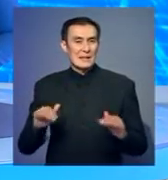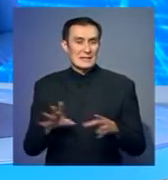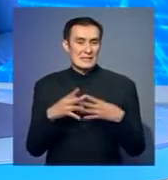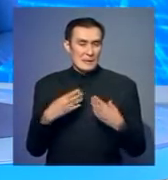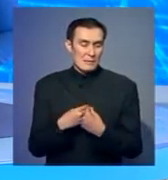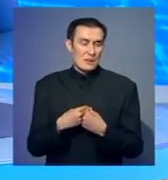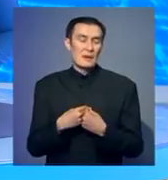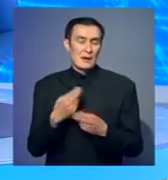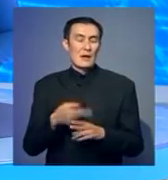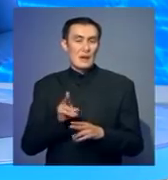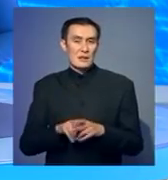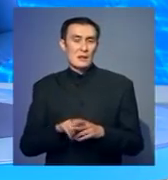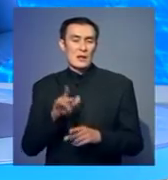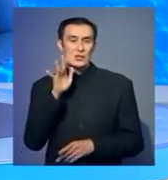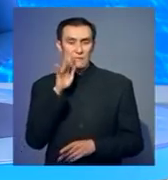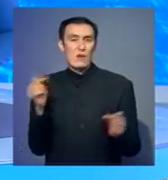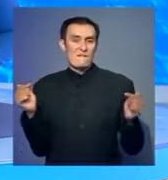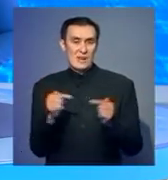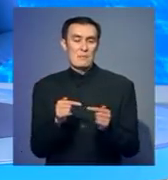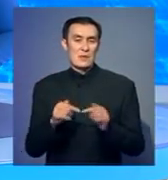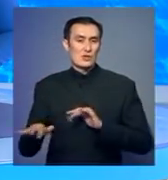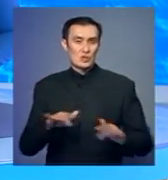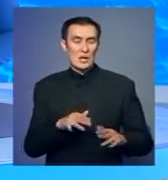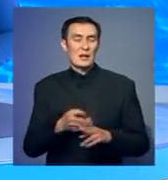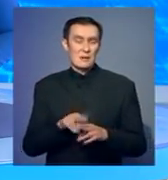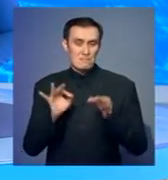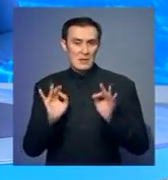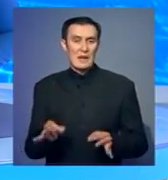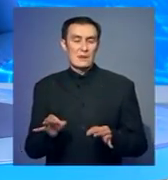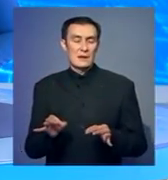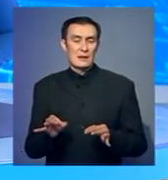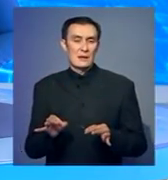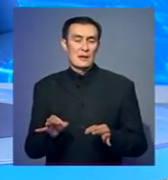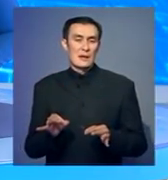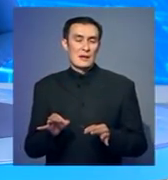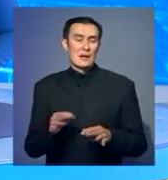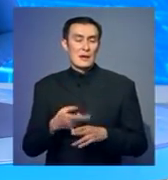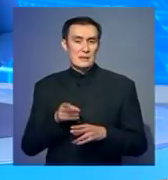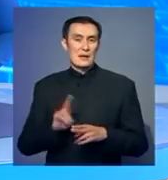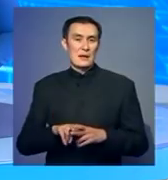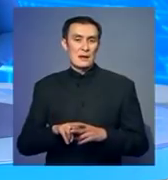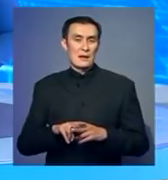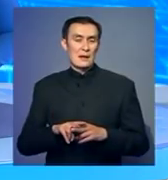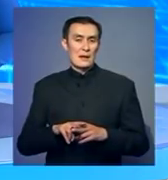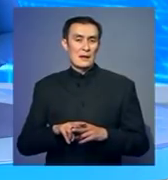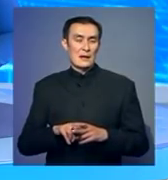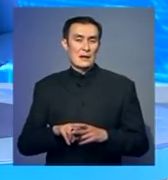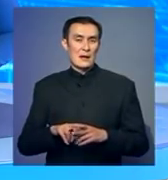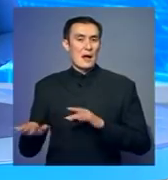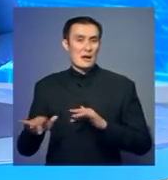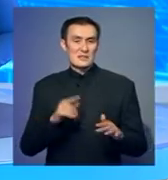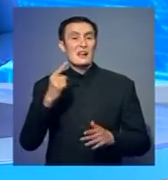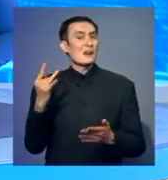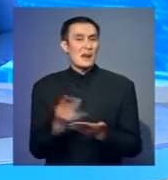семьям, это, думаю, своевременный шаг и правильный. В принципе, это, как я понимаю, данная акция